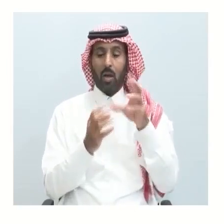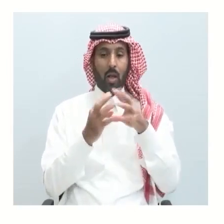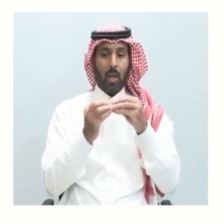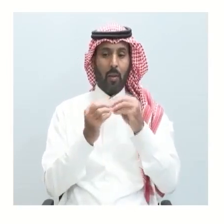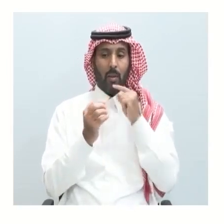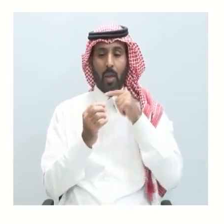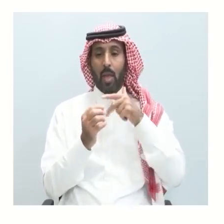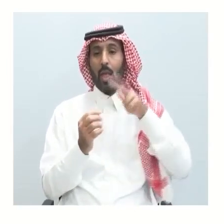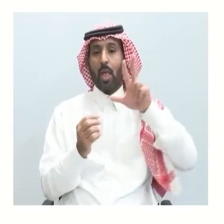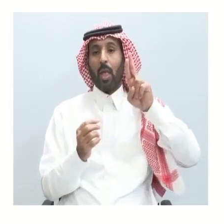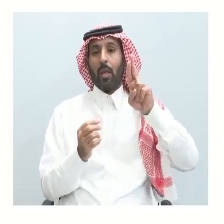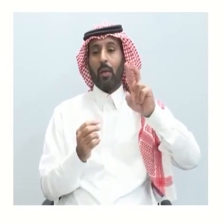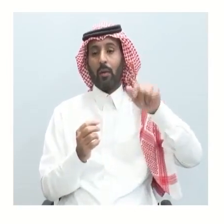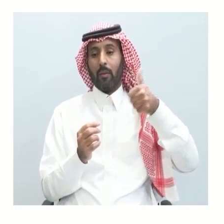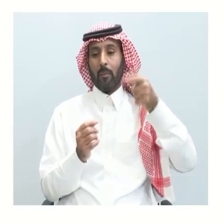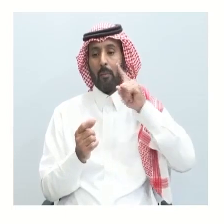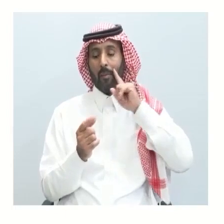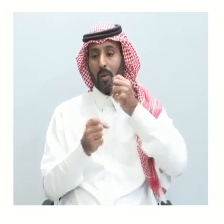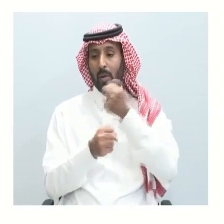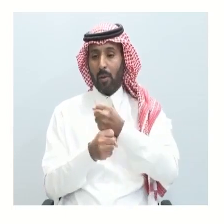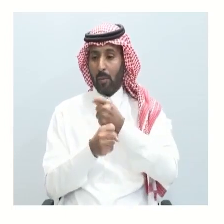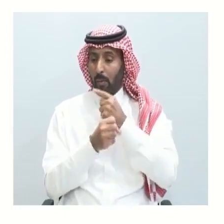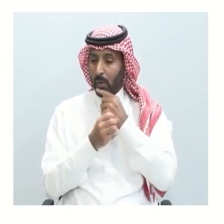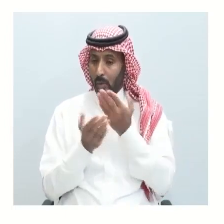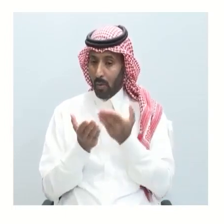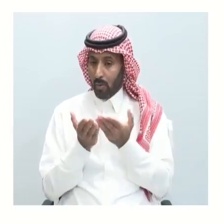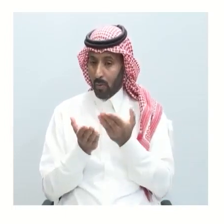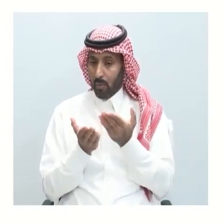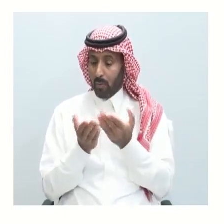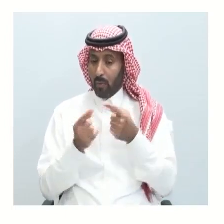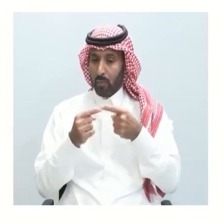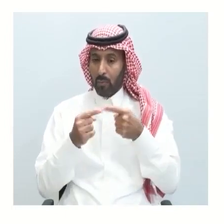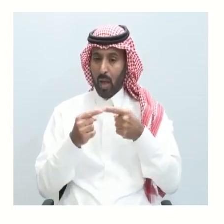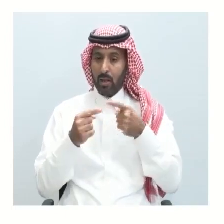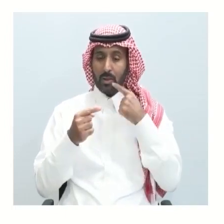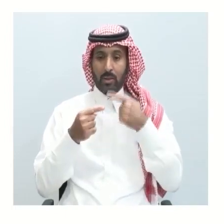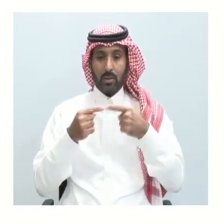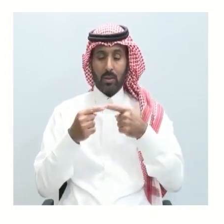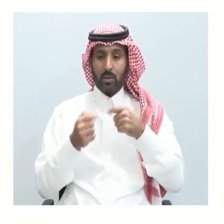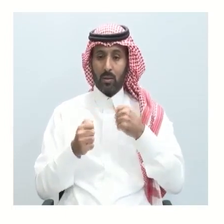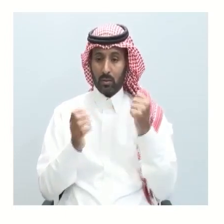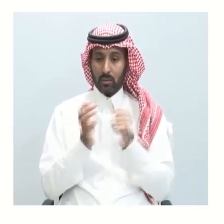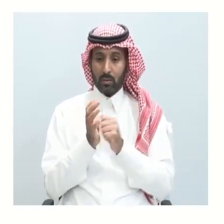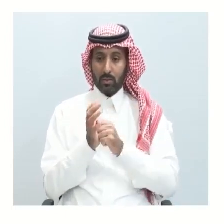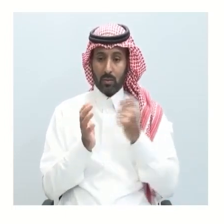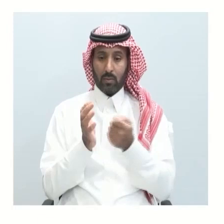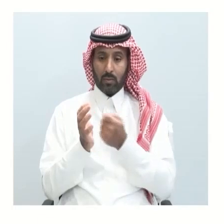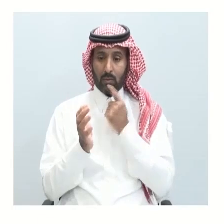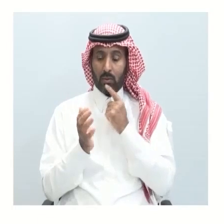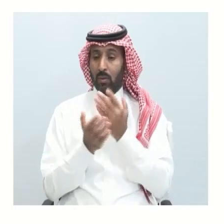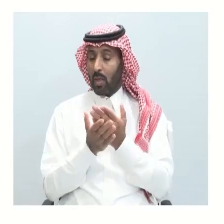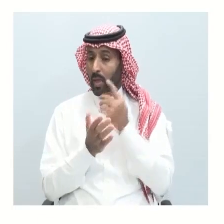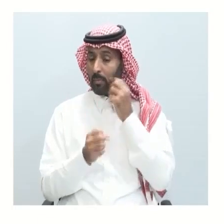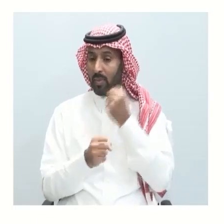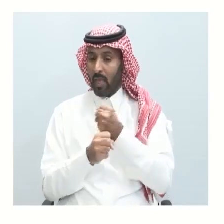وقمنا بالتطبيق في أكثر من مسألة تدريبية. نشاط منزلي، أكتب تعبير ثابت الاتزان